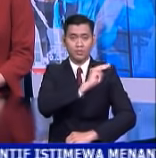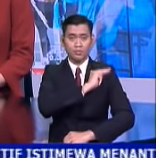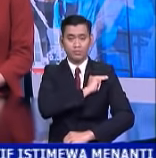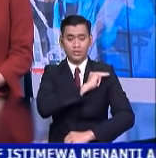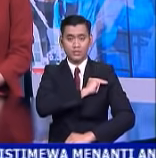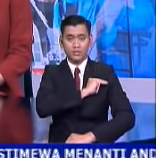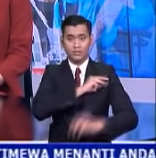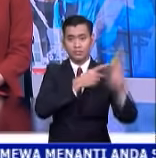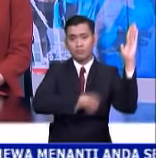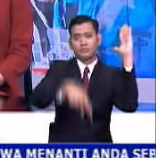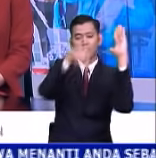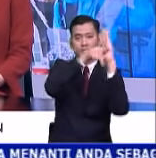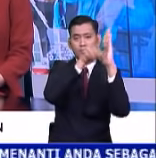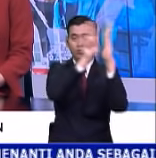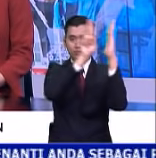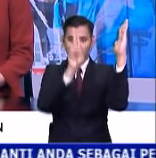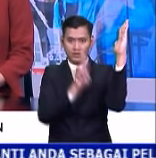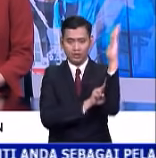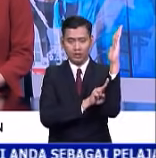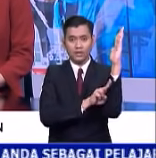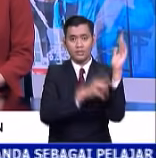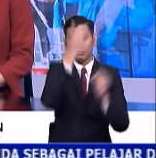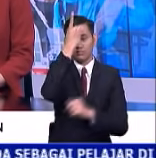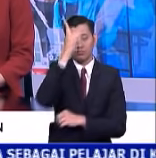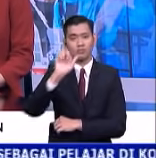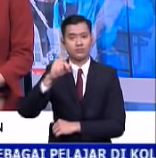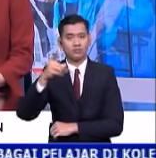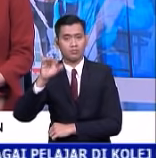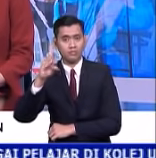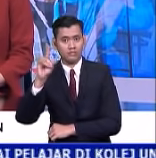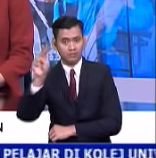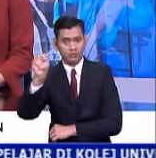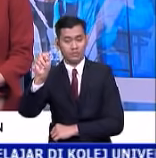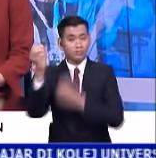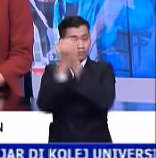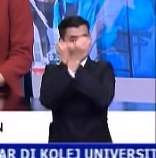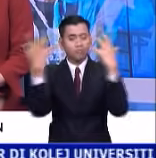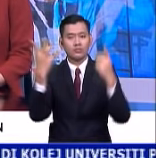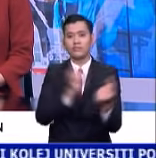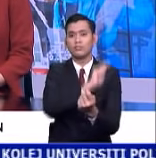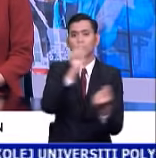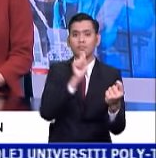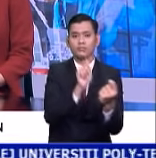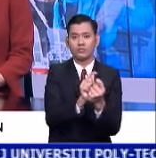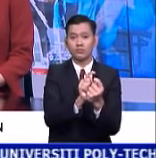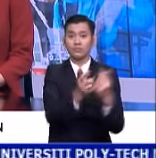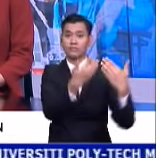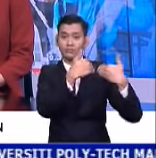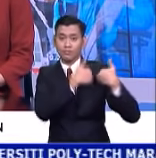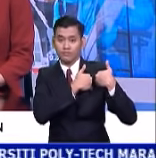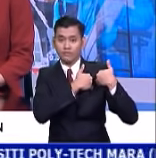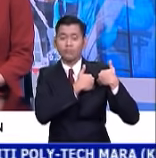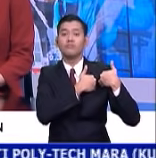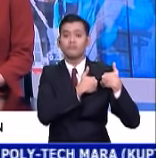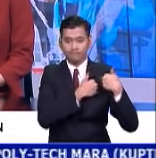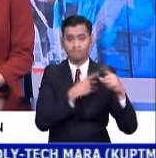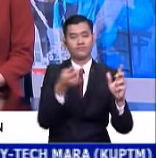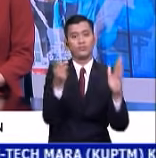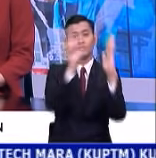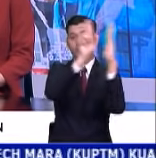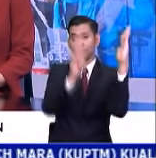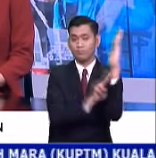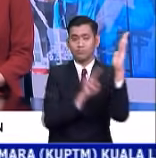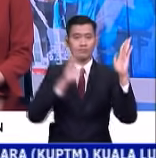Perdana Menteri paling menjadi undang-undang datasheet aki Udin Hasan berkata ini selaras dengan tanggungjawab serta teras dasar